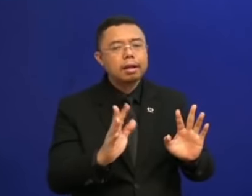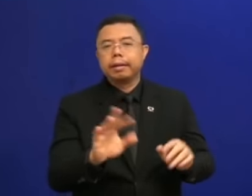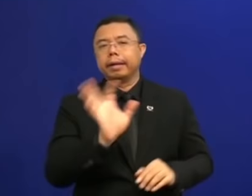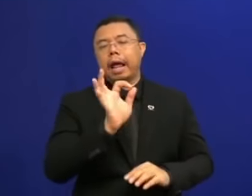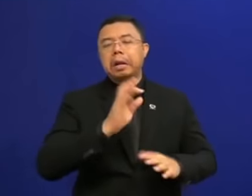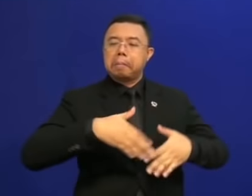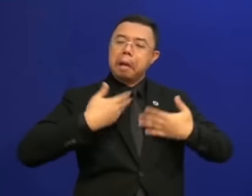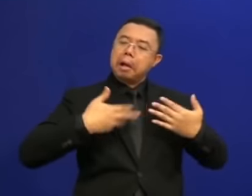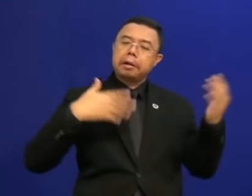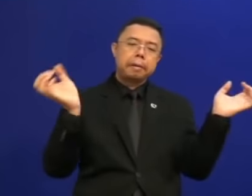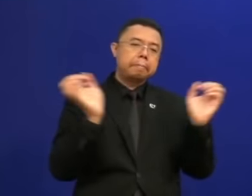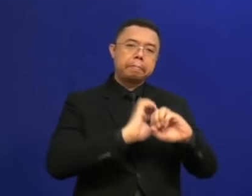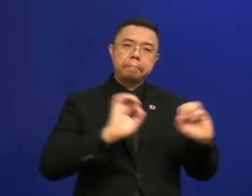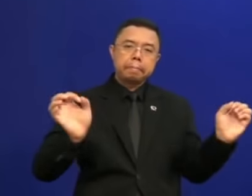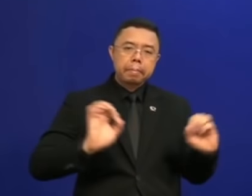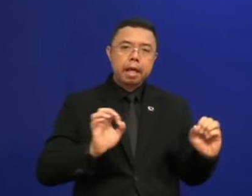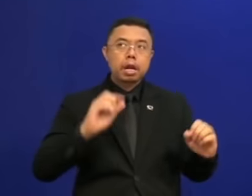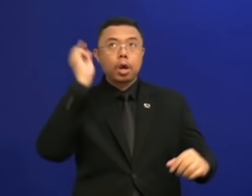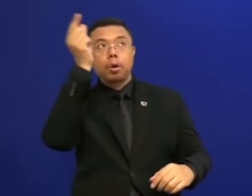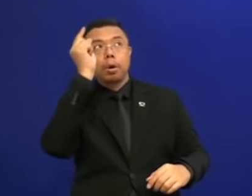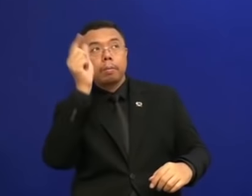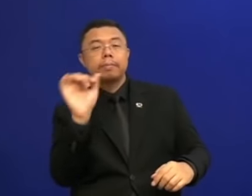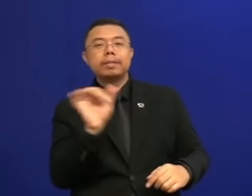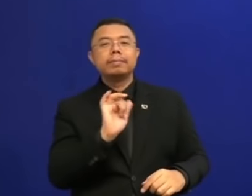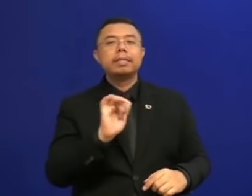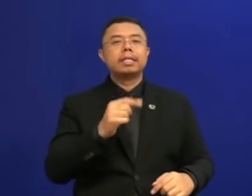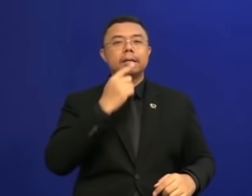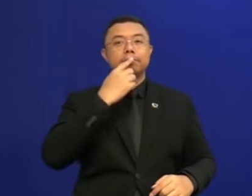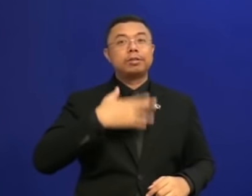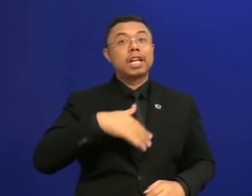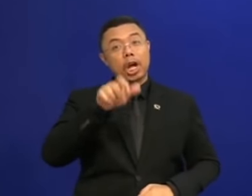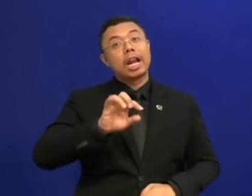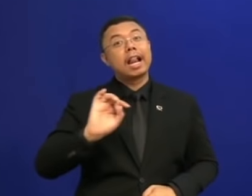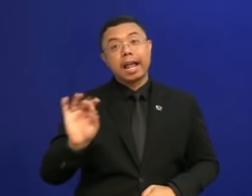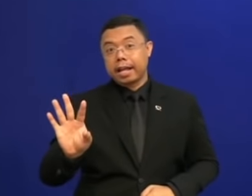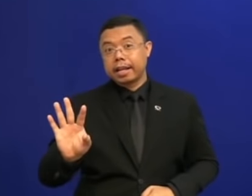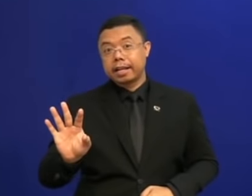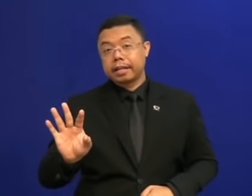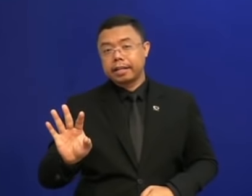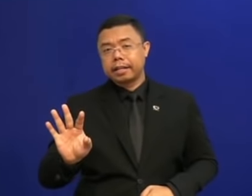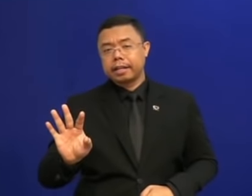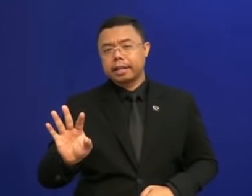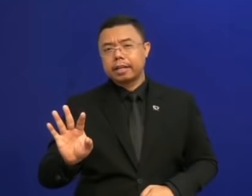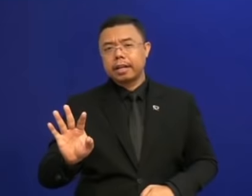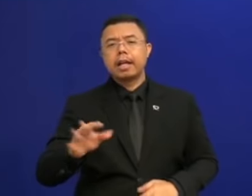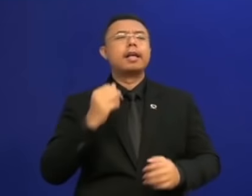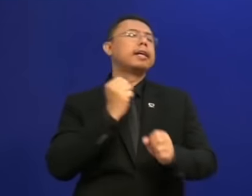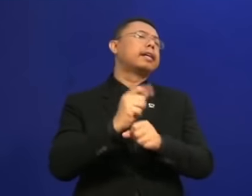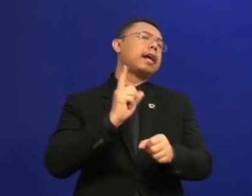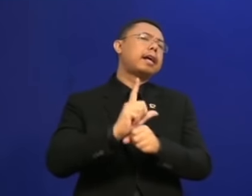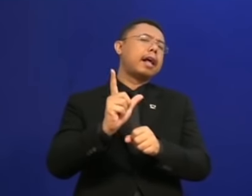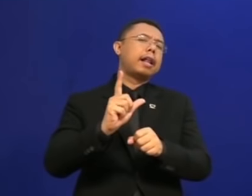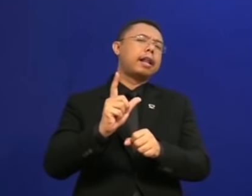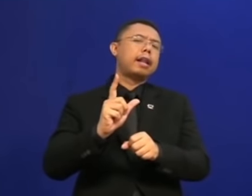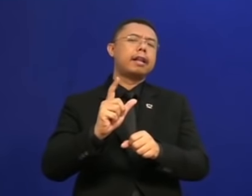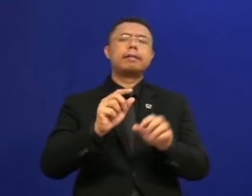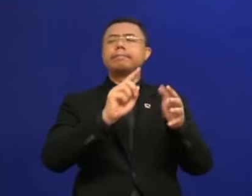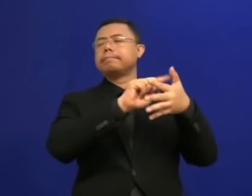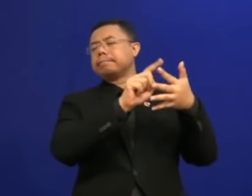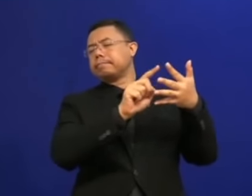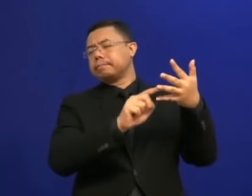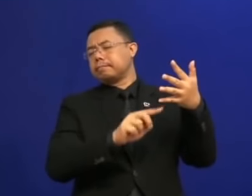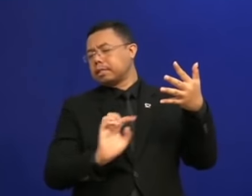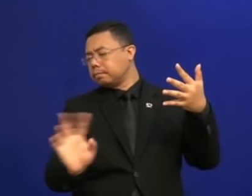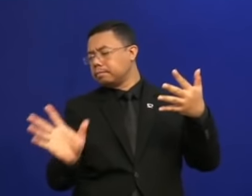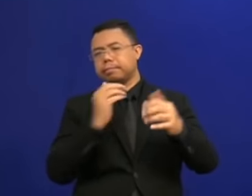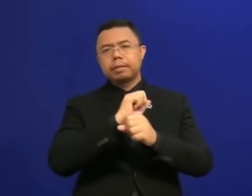ada kebahagiaan secara umum seperti yang dimiliki orang, gagal dalam hal ini, gagal